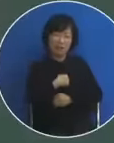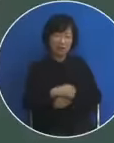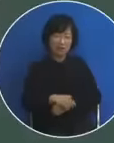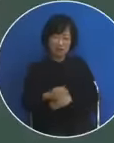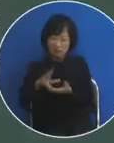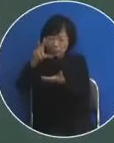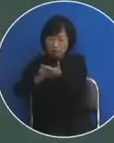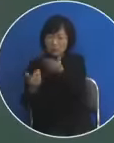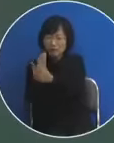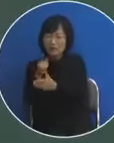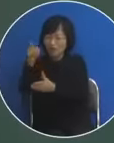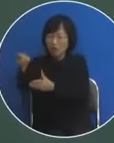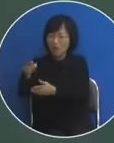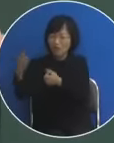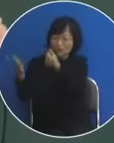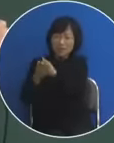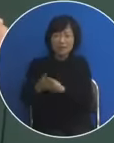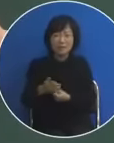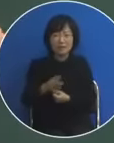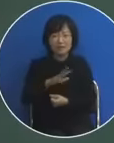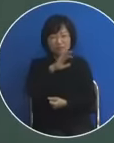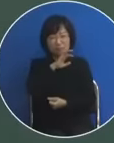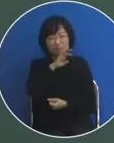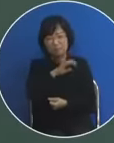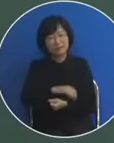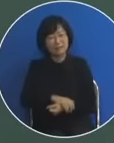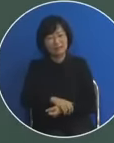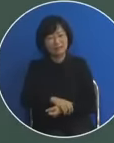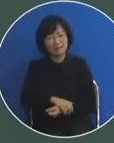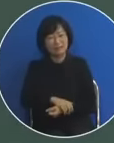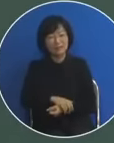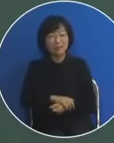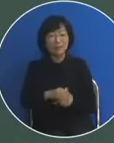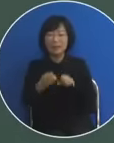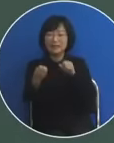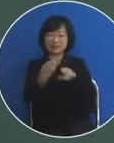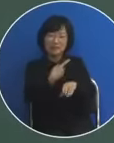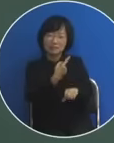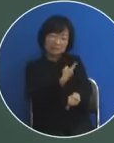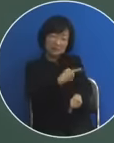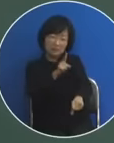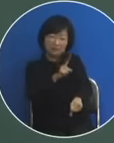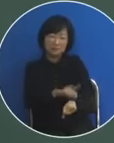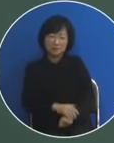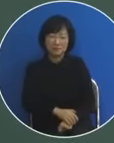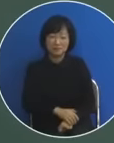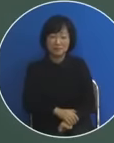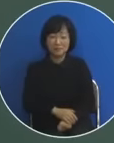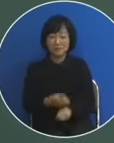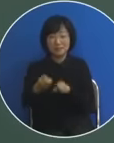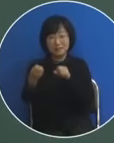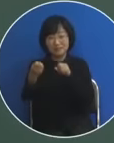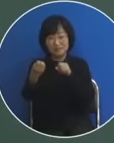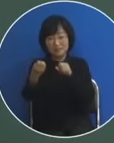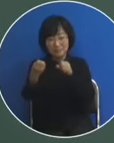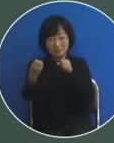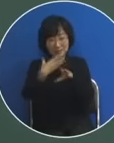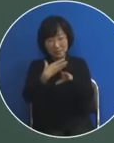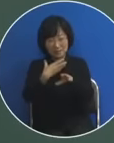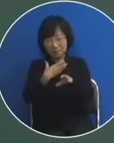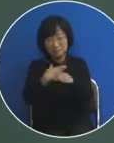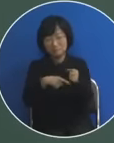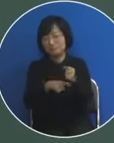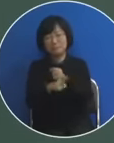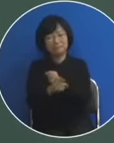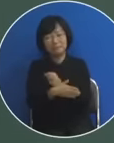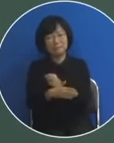problems belong to you. 그런 사람 응답 받을 수도 없을 뿐만 아니라 받아도 안 되고 받아도 소용없습니다. And those ones who cannot receive answers, it's